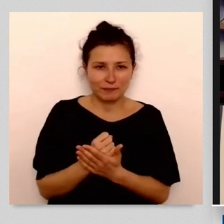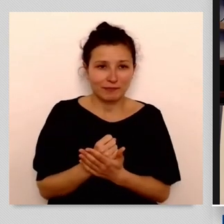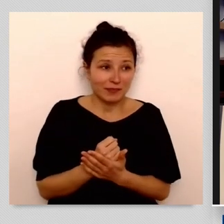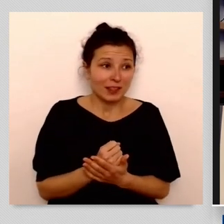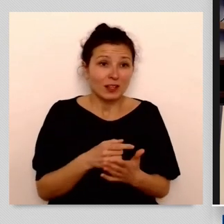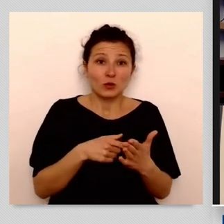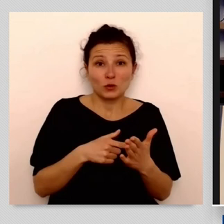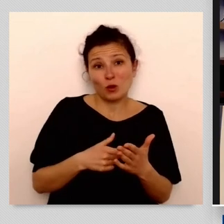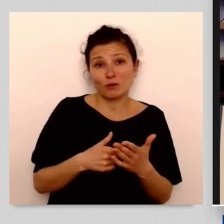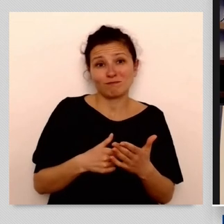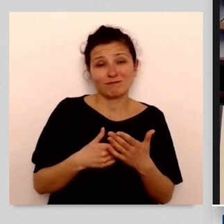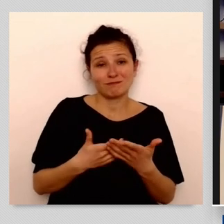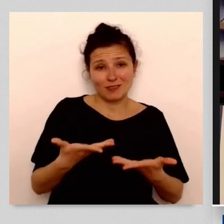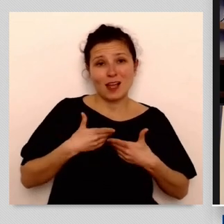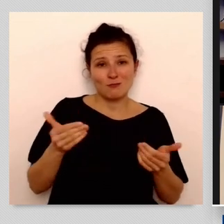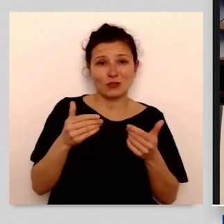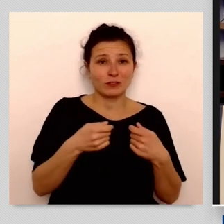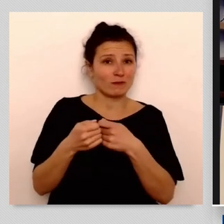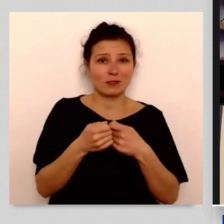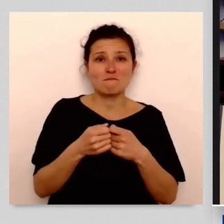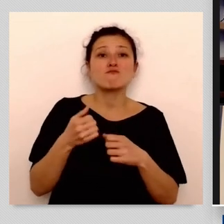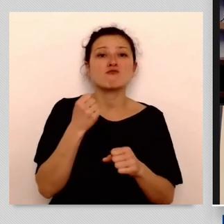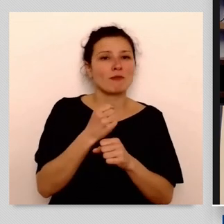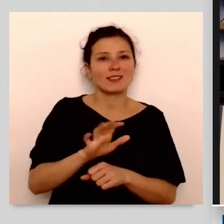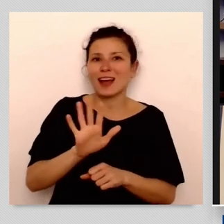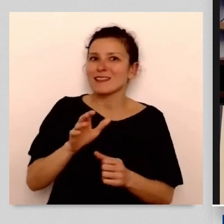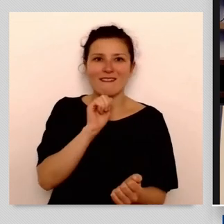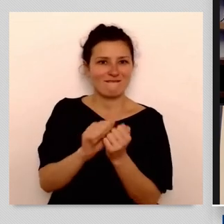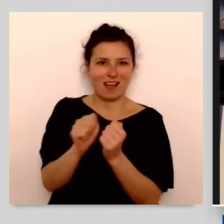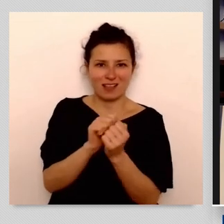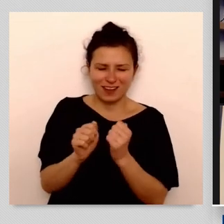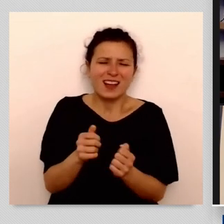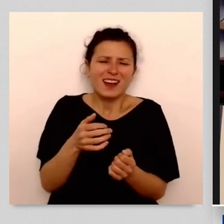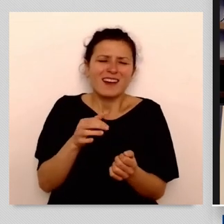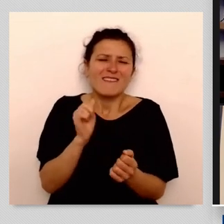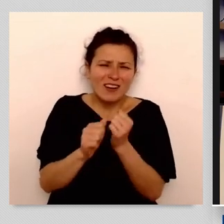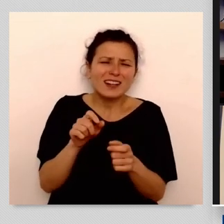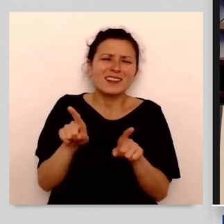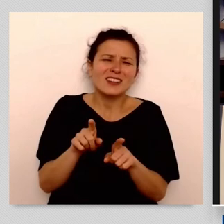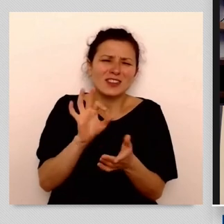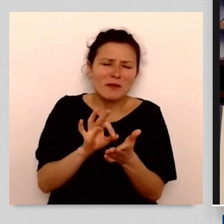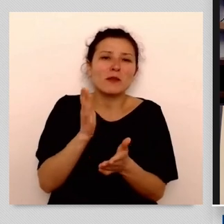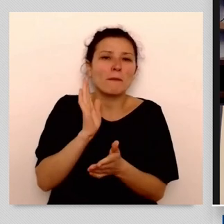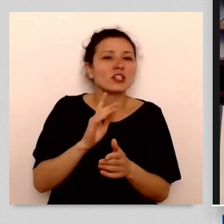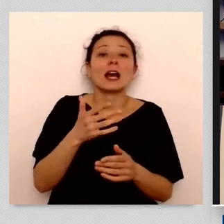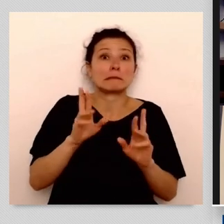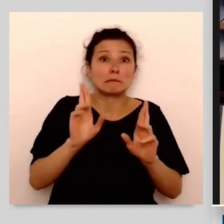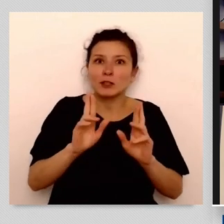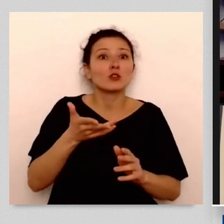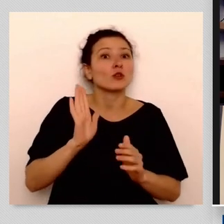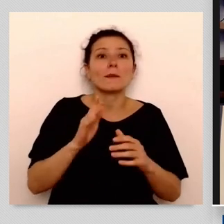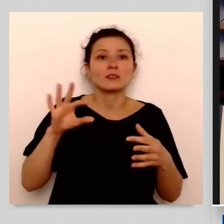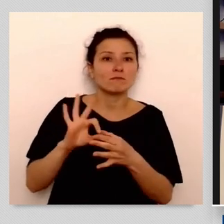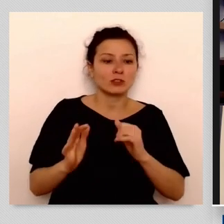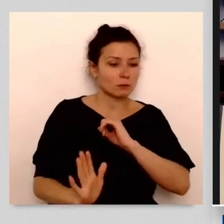a nie walkę, chociaż ona też pewno będzie dotyczyć, ale miejmy nadzieję, że szczegółów, a nie podstaw. Także dziękuję